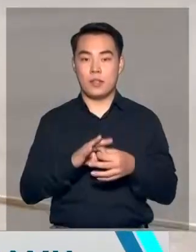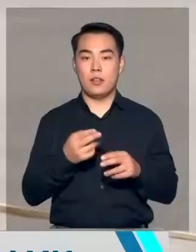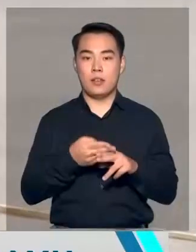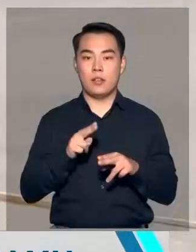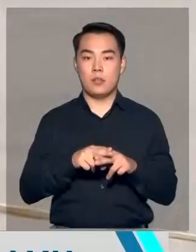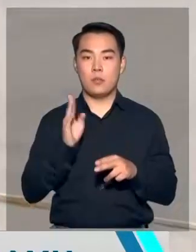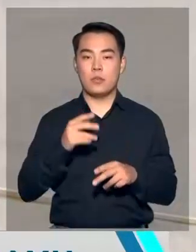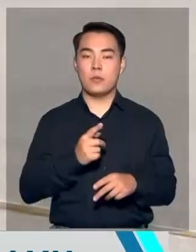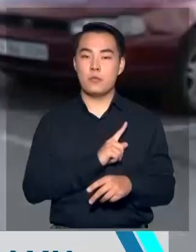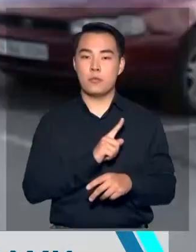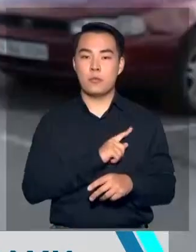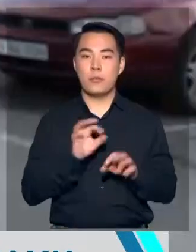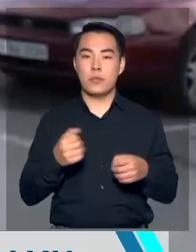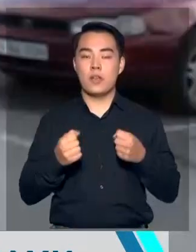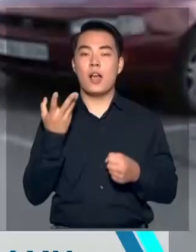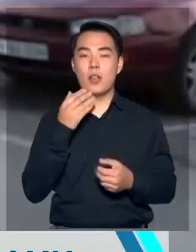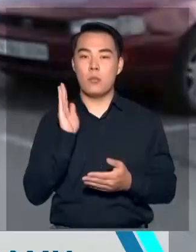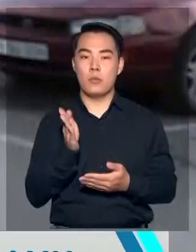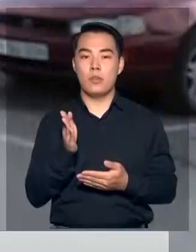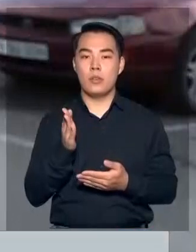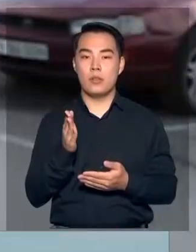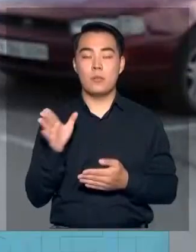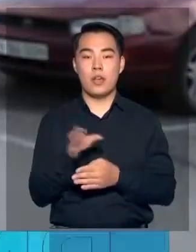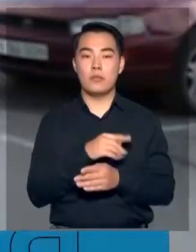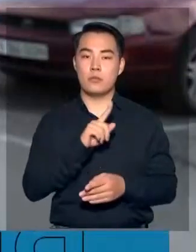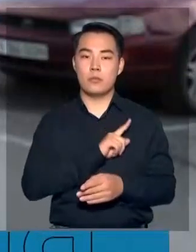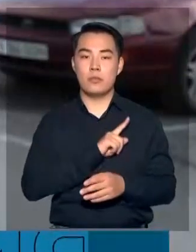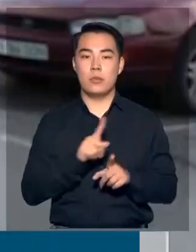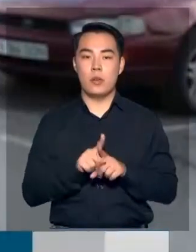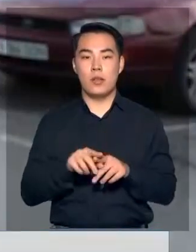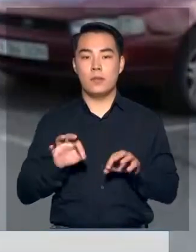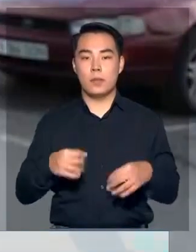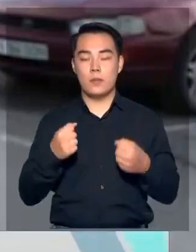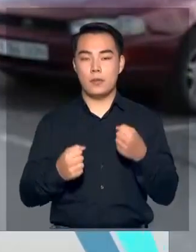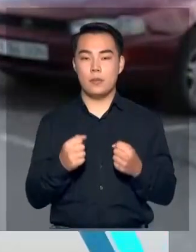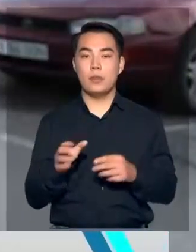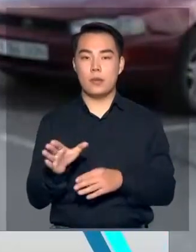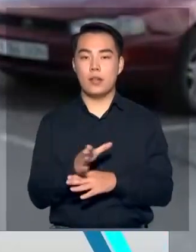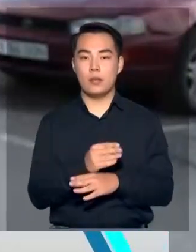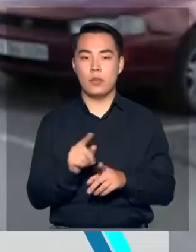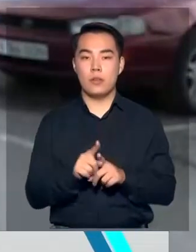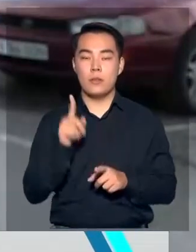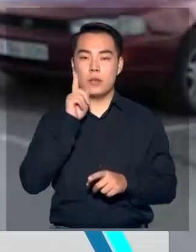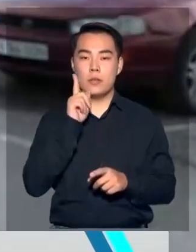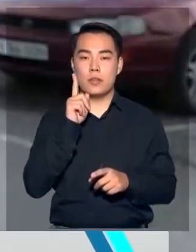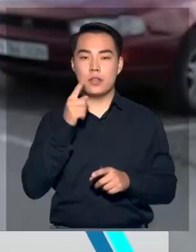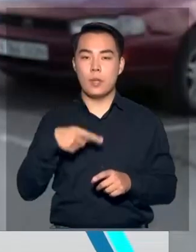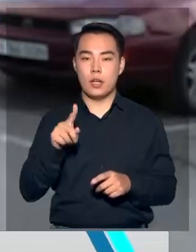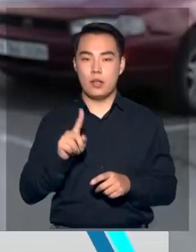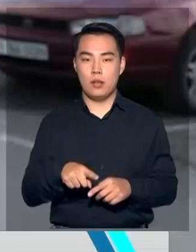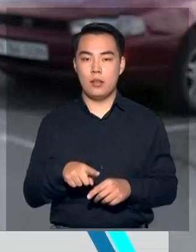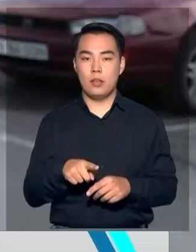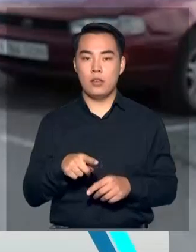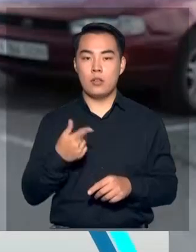сядет за руль. Очень надеемся, что на наш вид автомобилей, то есть на временных номерах